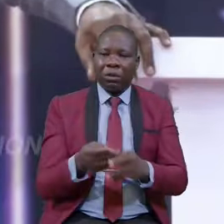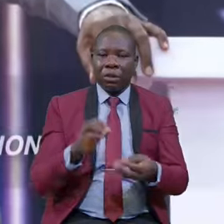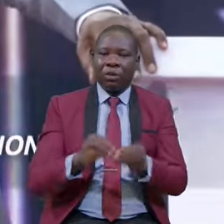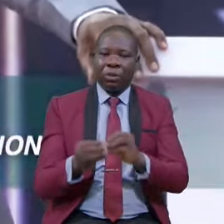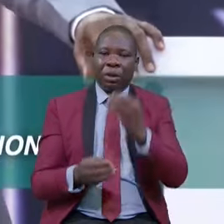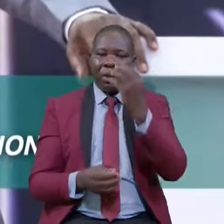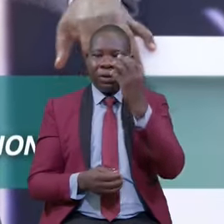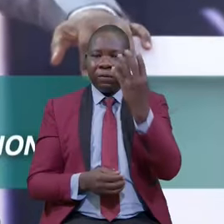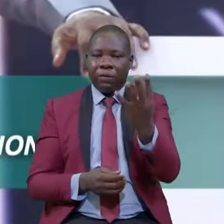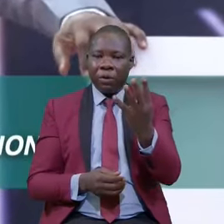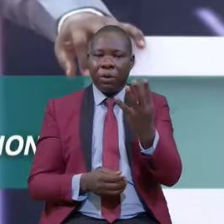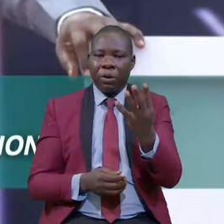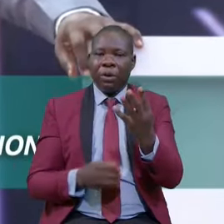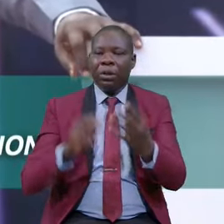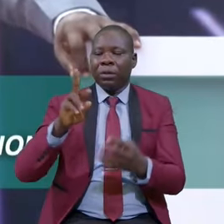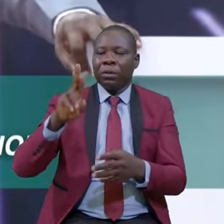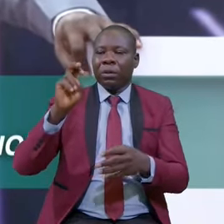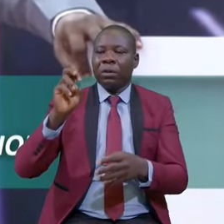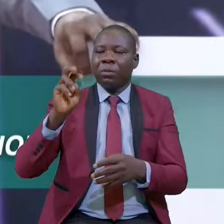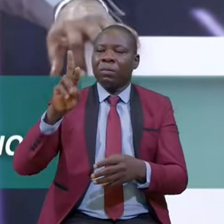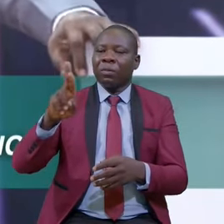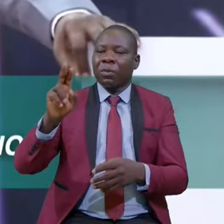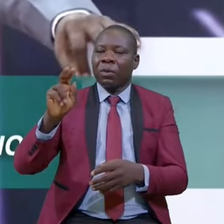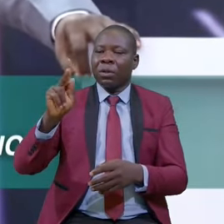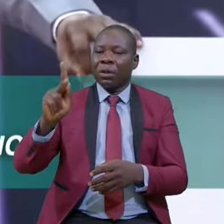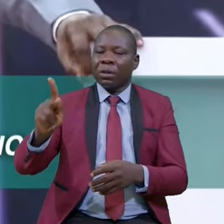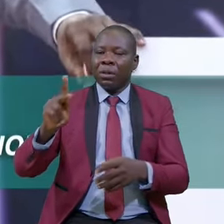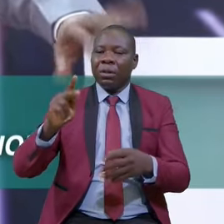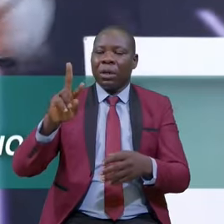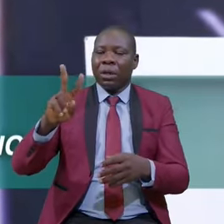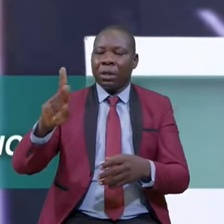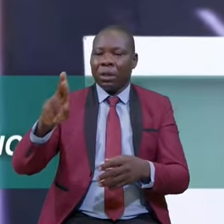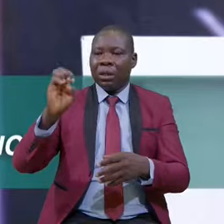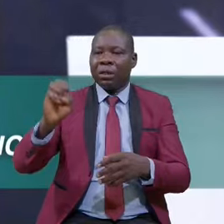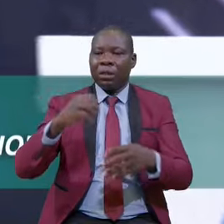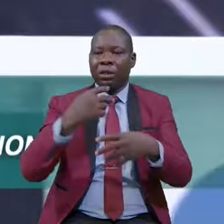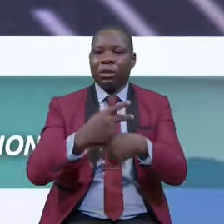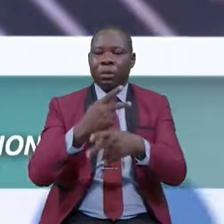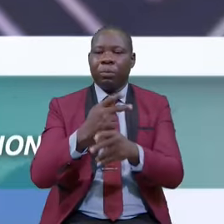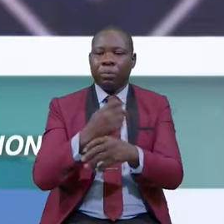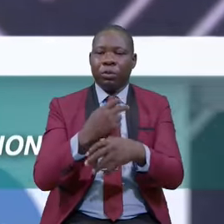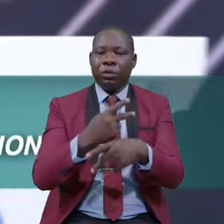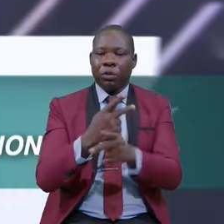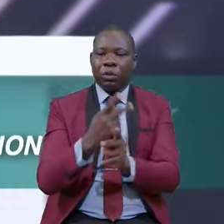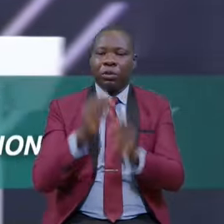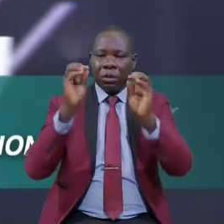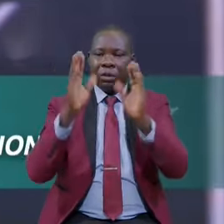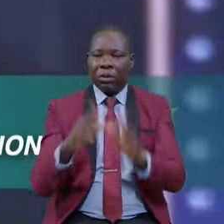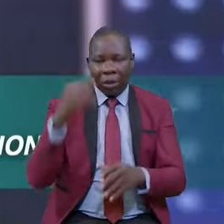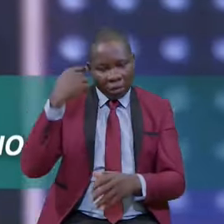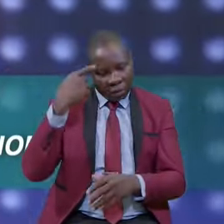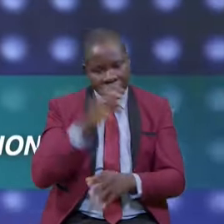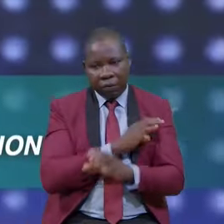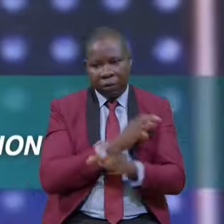reproduire des enseignants pour Christ. Pas pour la dénomination, reproduire des enseignants pour Christ. Des enseignants